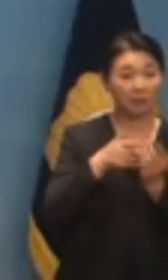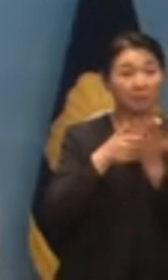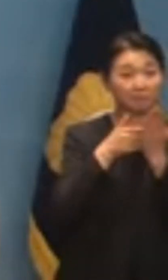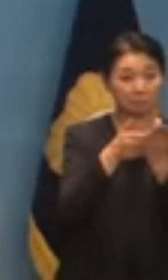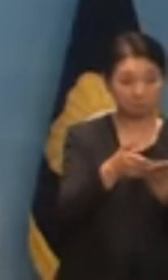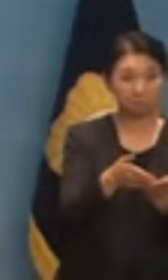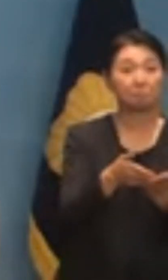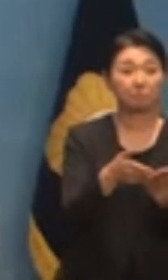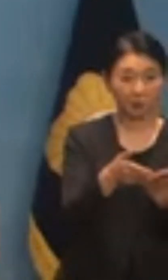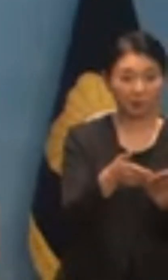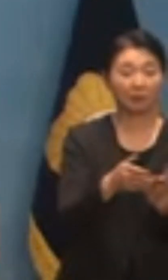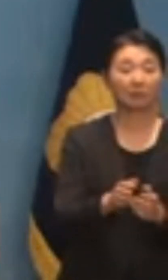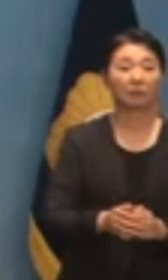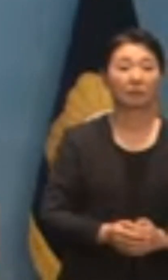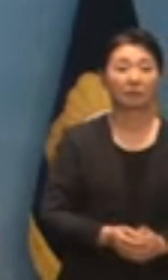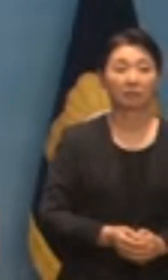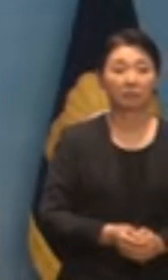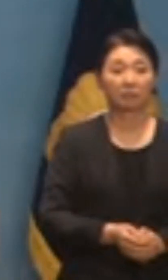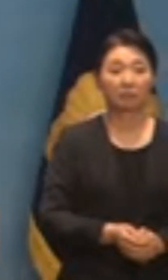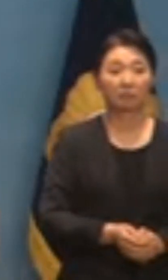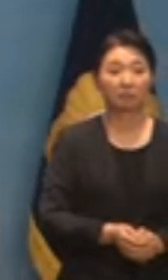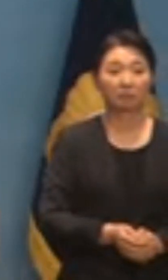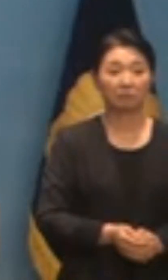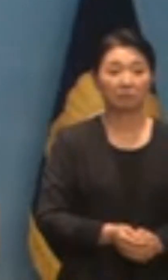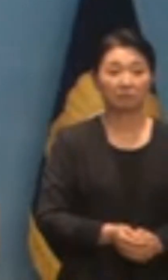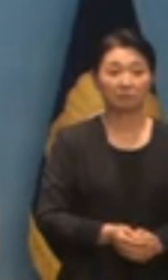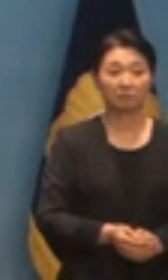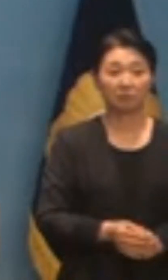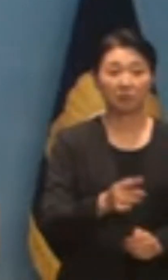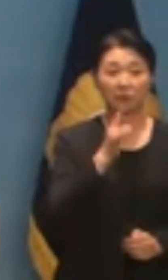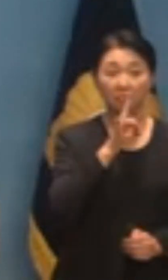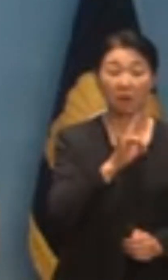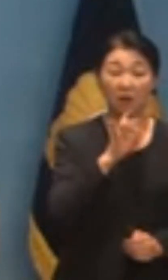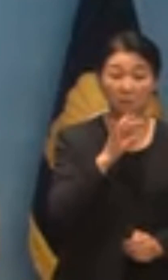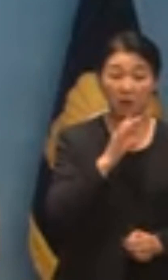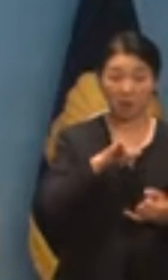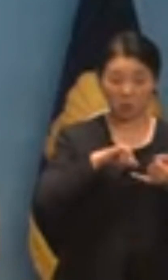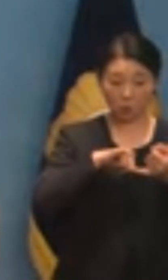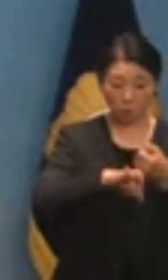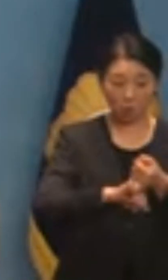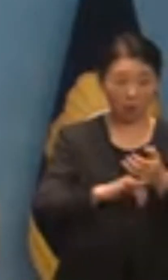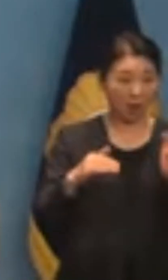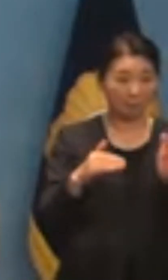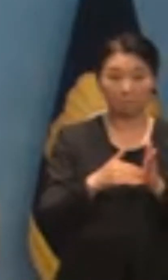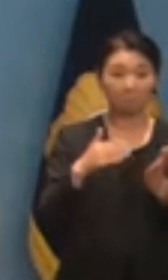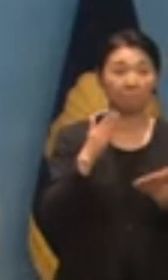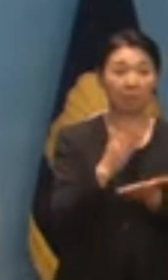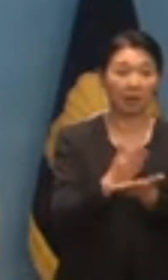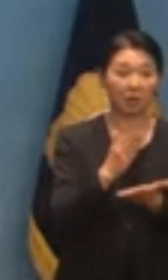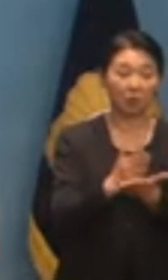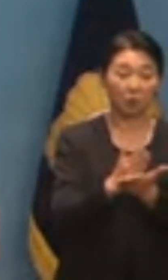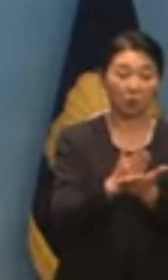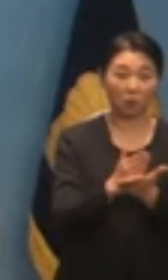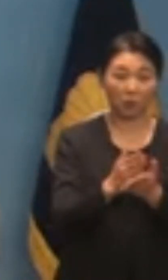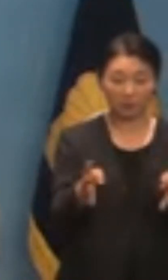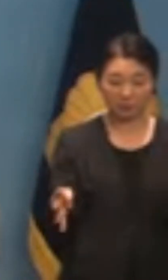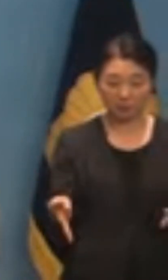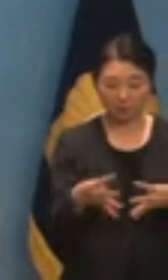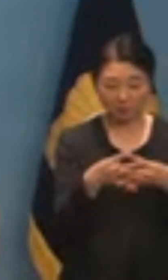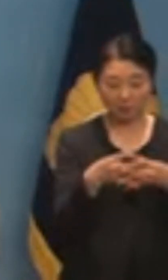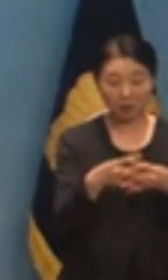하시고 또 말로만 그런 공약으로만 그치지 말고 협약을